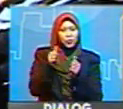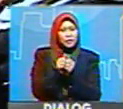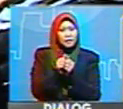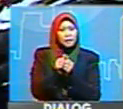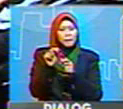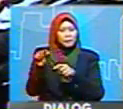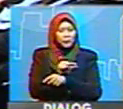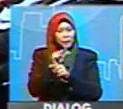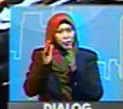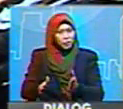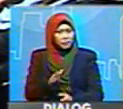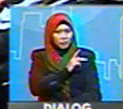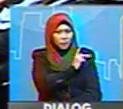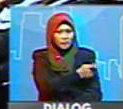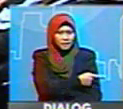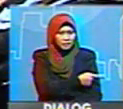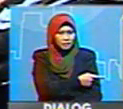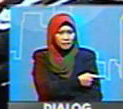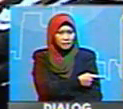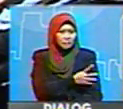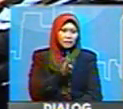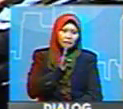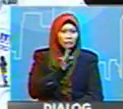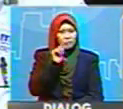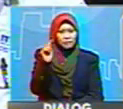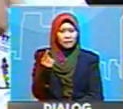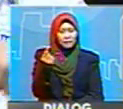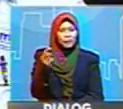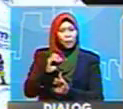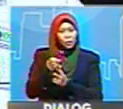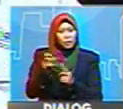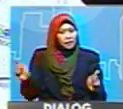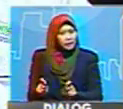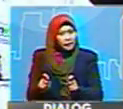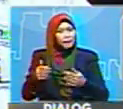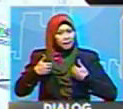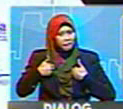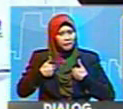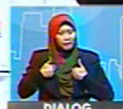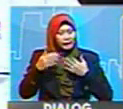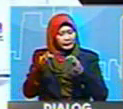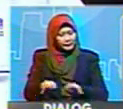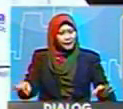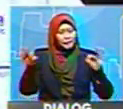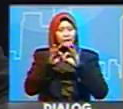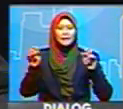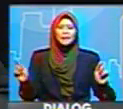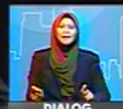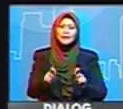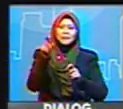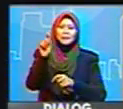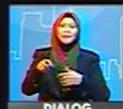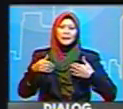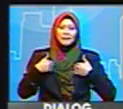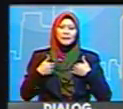pengguna kuasa pengguna setakat itu ataupun ada disusuli dengan tindakan itu yang lebih penting adalah tindakan ya Dan apa yang pasti